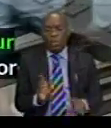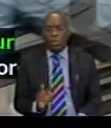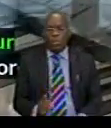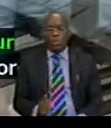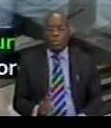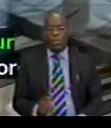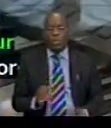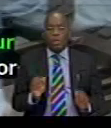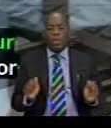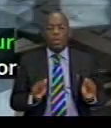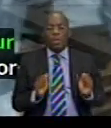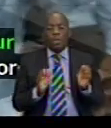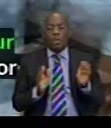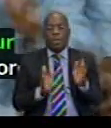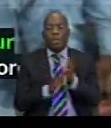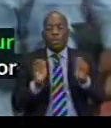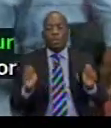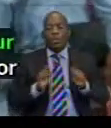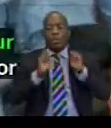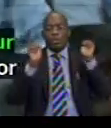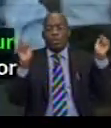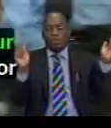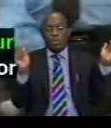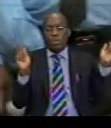Hallelujah, béni.